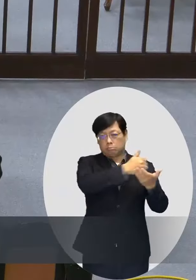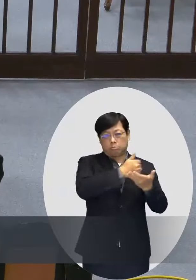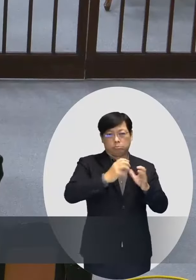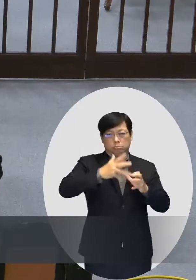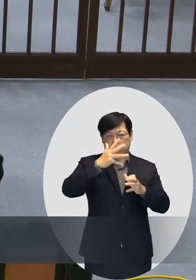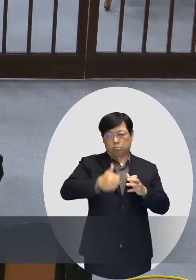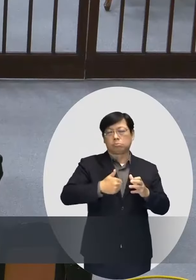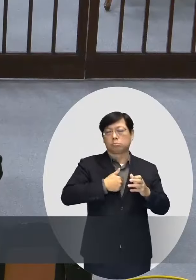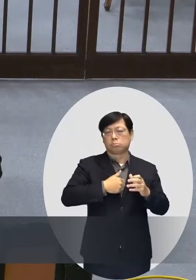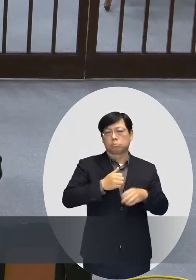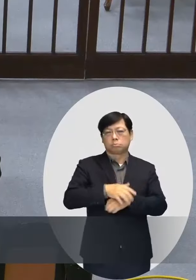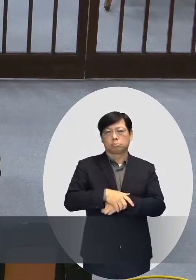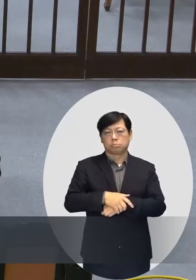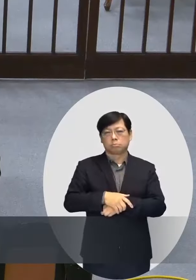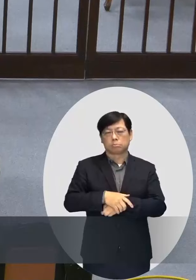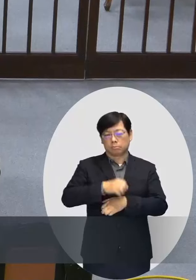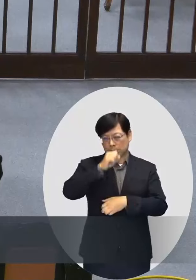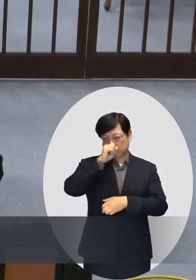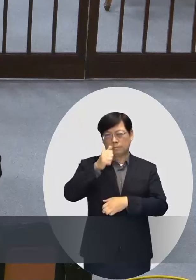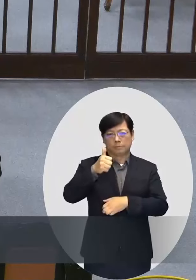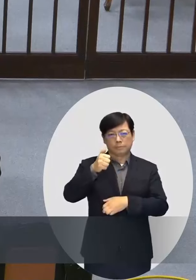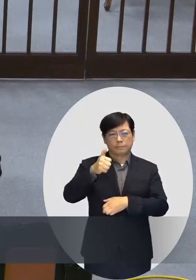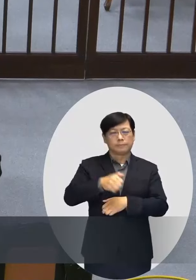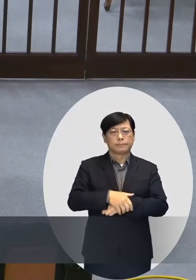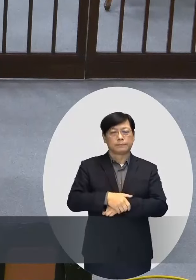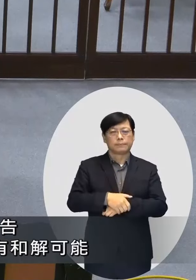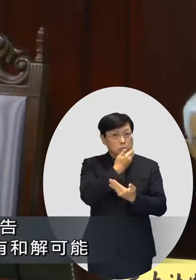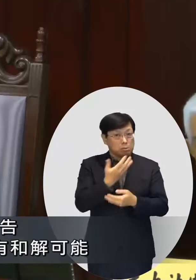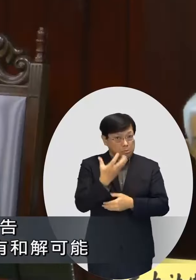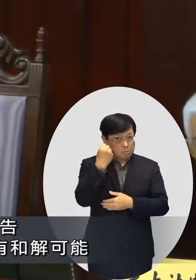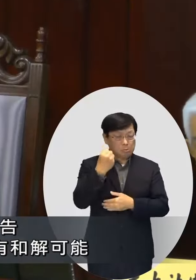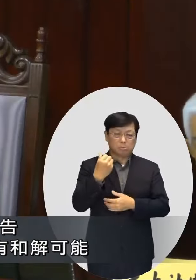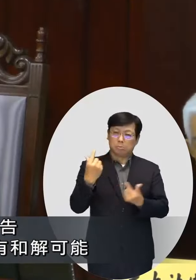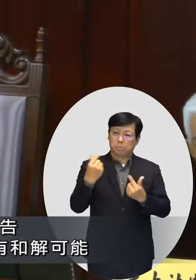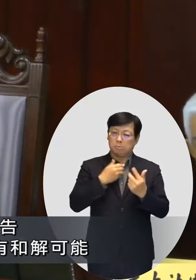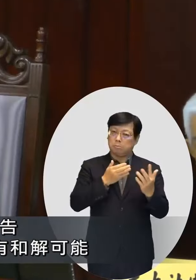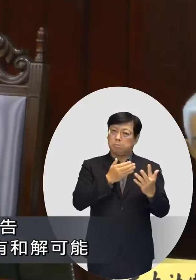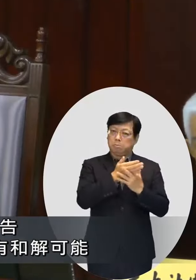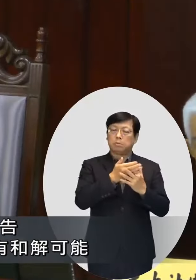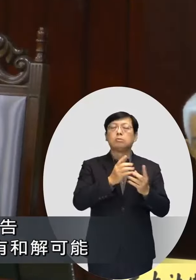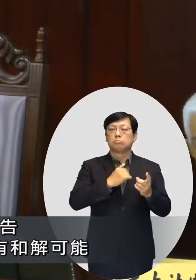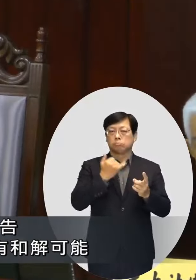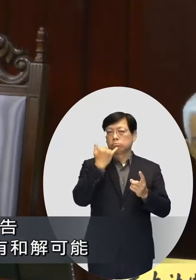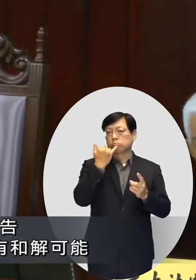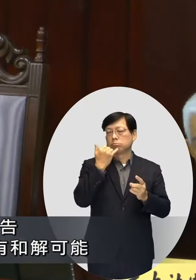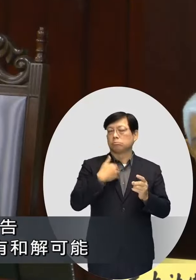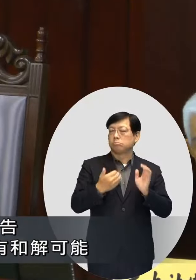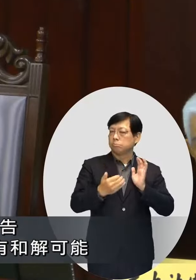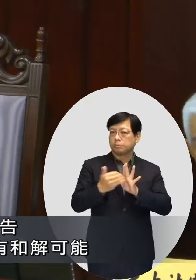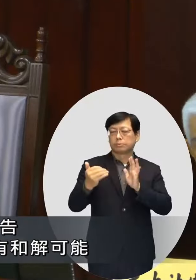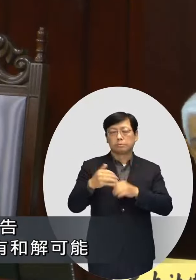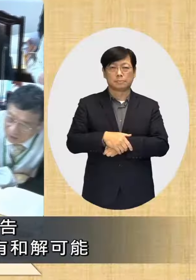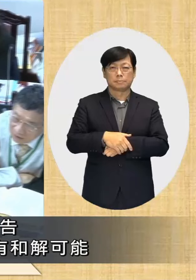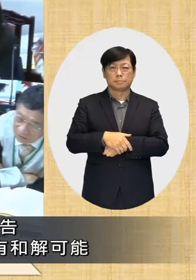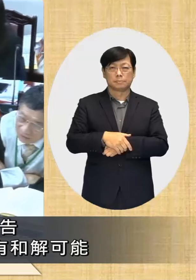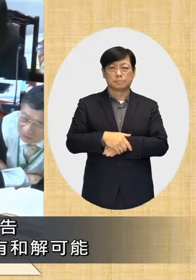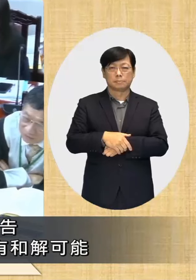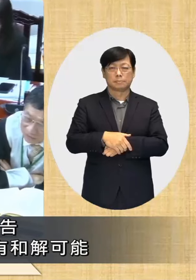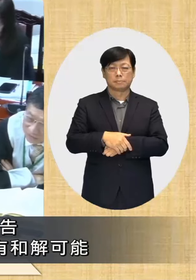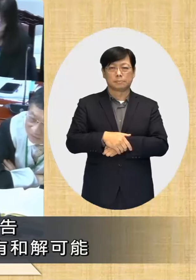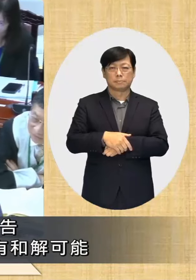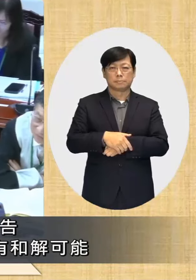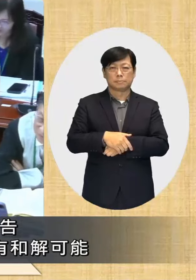一个对人，参照外国立法也有相关刑罚。倒是有大法官就总统国情报告提问立院和总